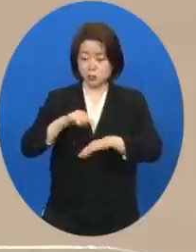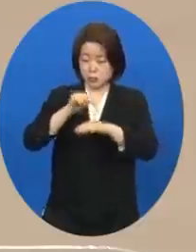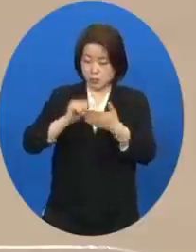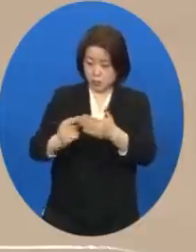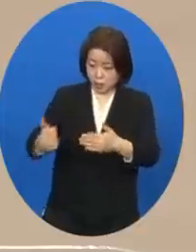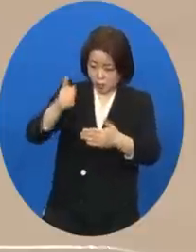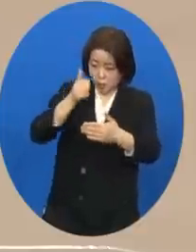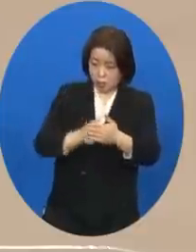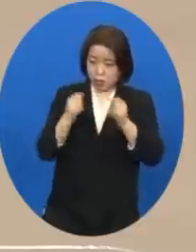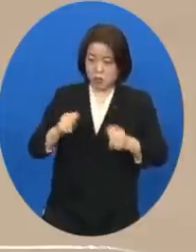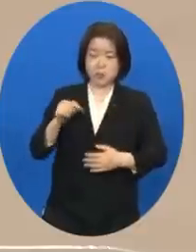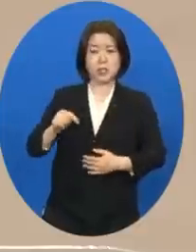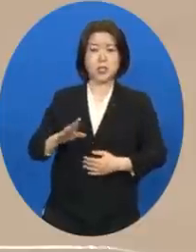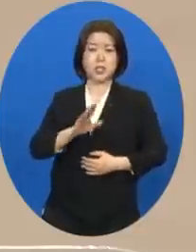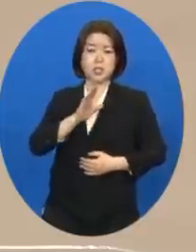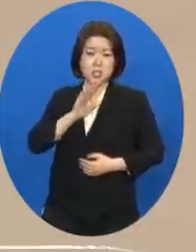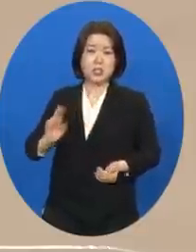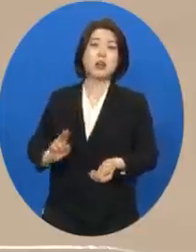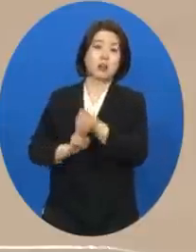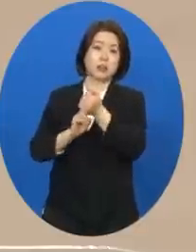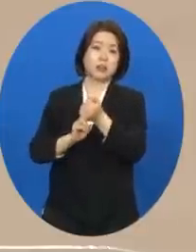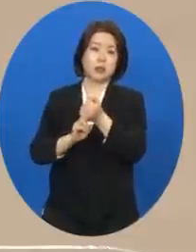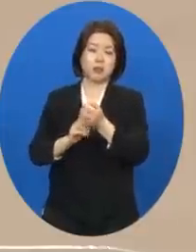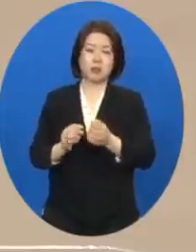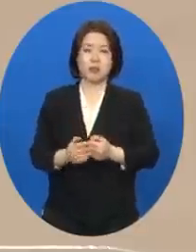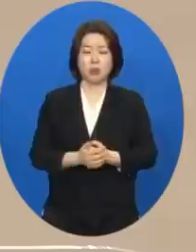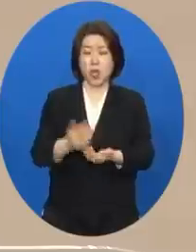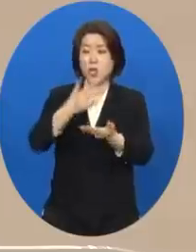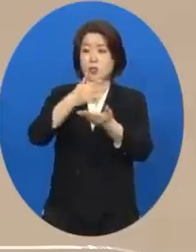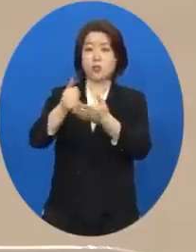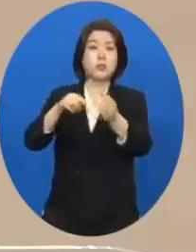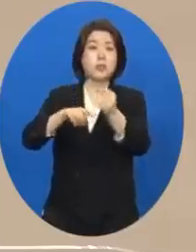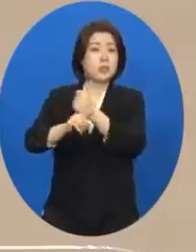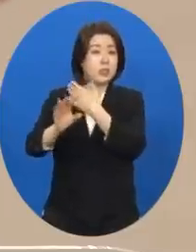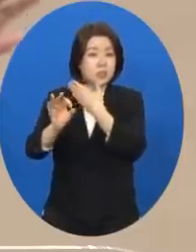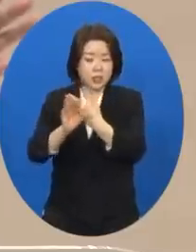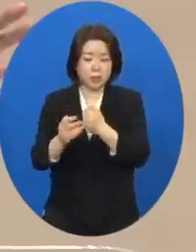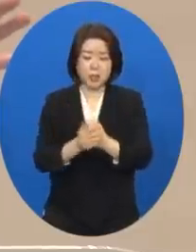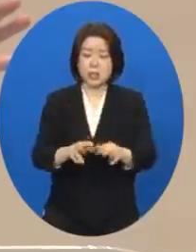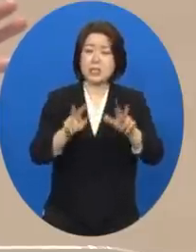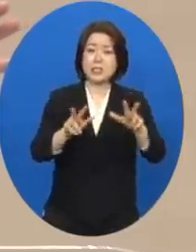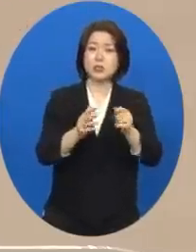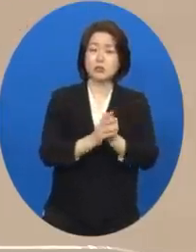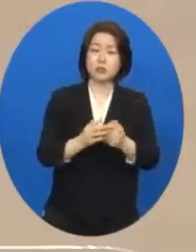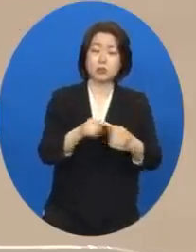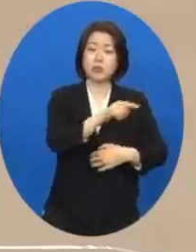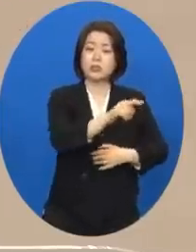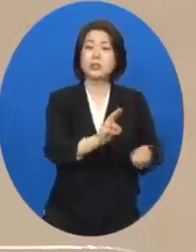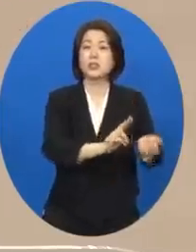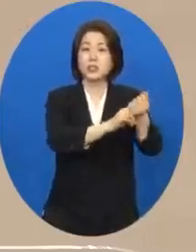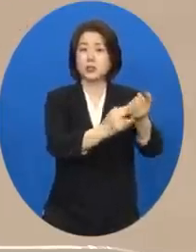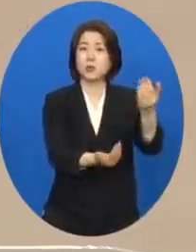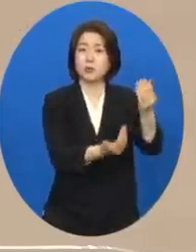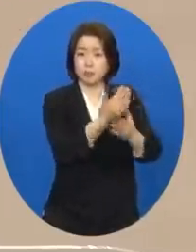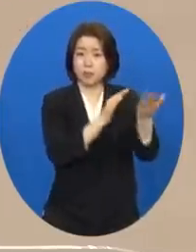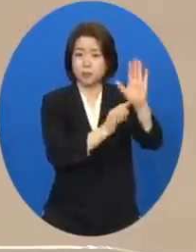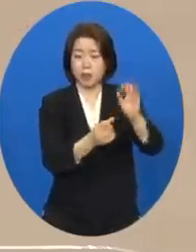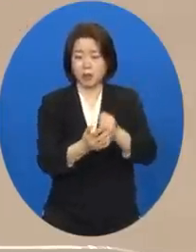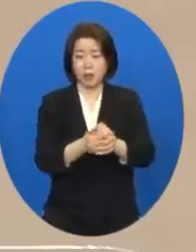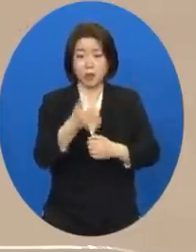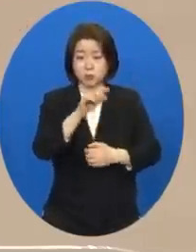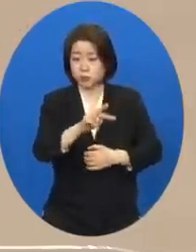기치 자기 적이지 주님의 뜻이라면 지금도 5 병의 기적은 일어 나고 물이 포도주가 다는